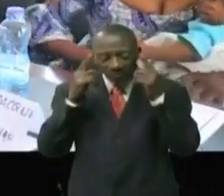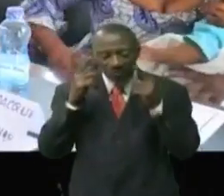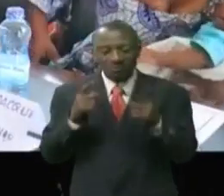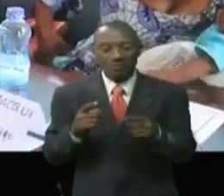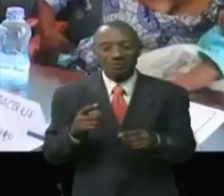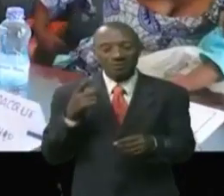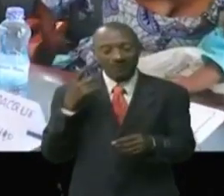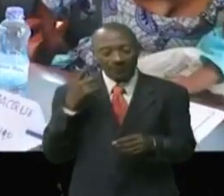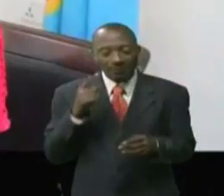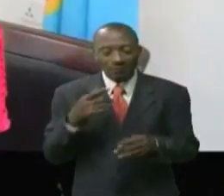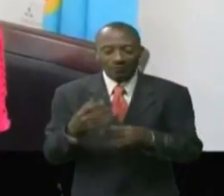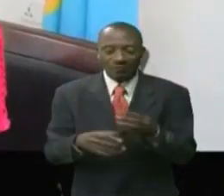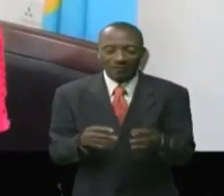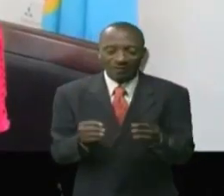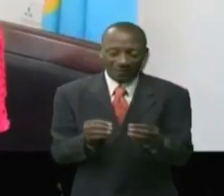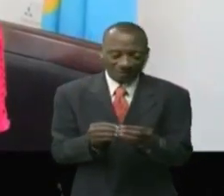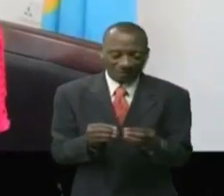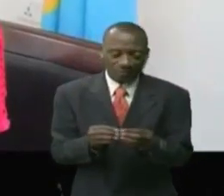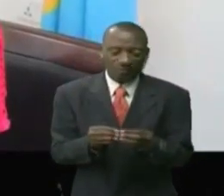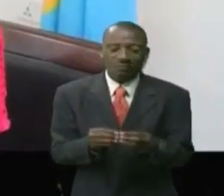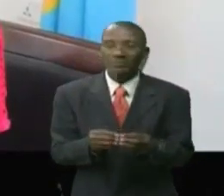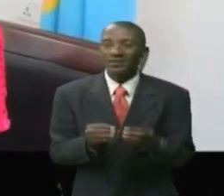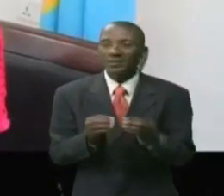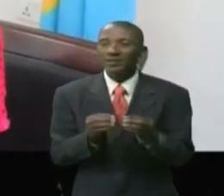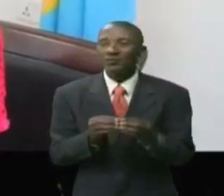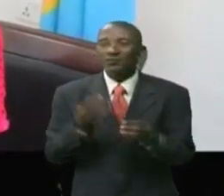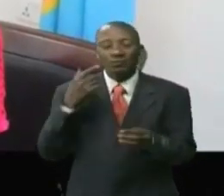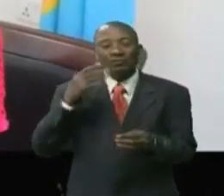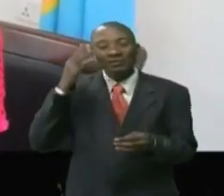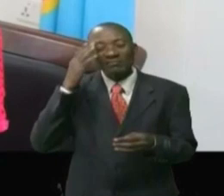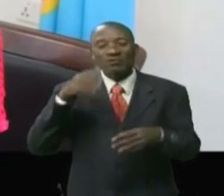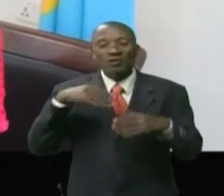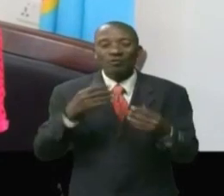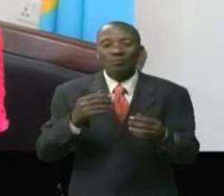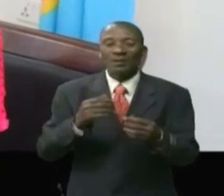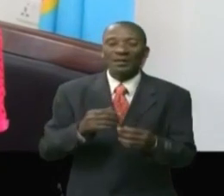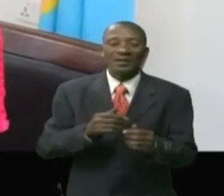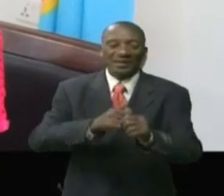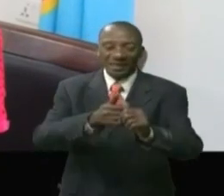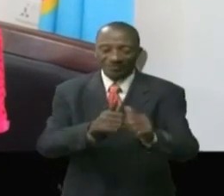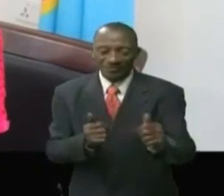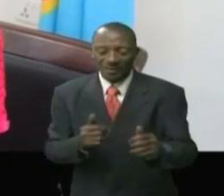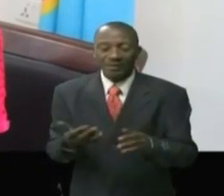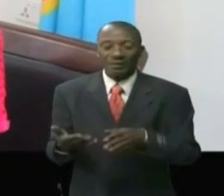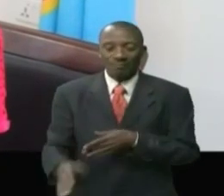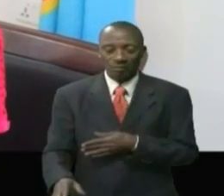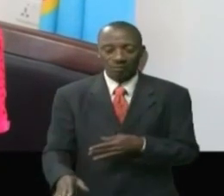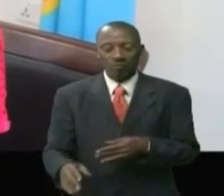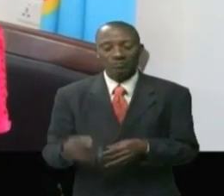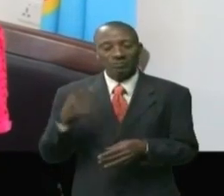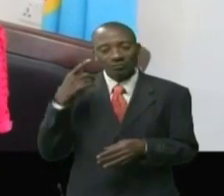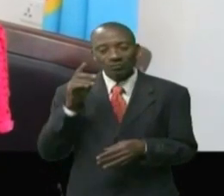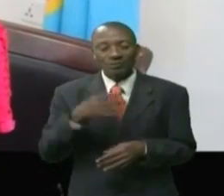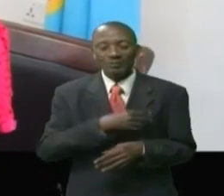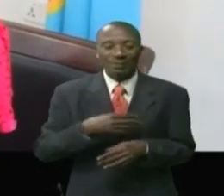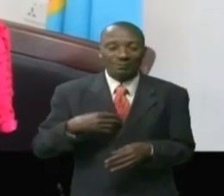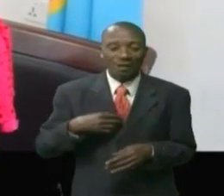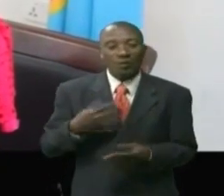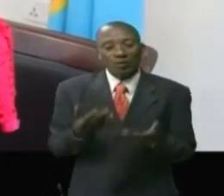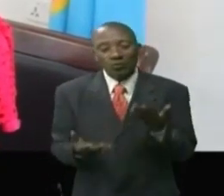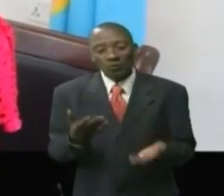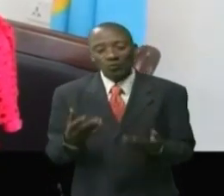femmes et jeunes filles démocratique du Congo a ratifié en 2008 le Protocole de